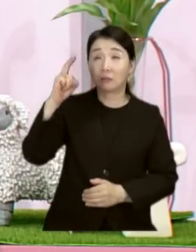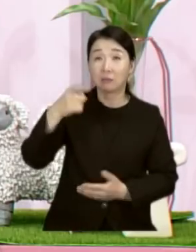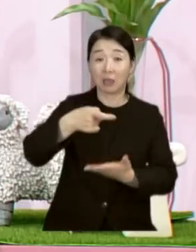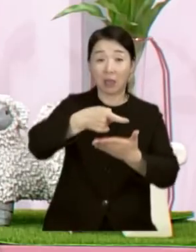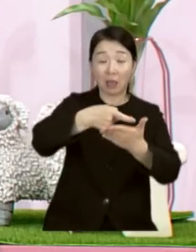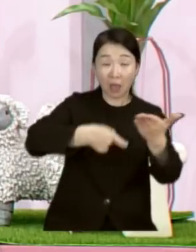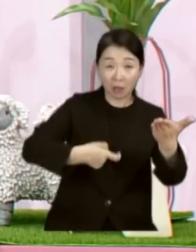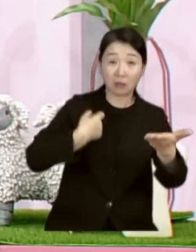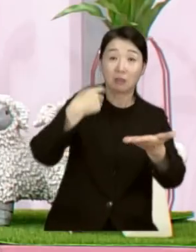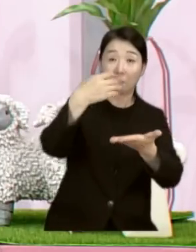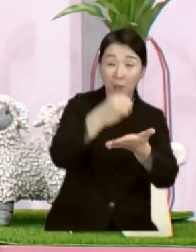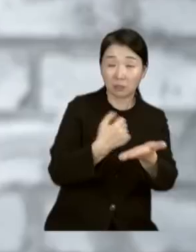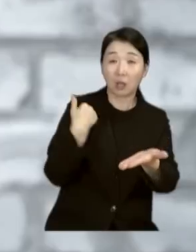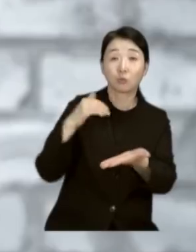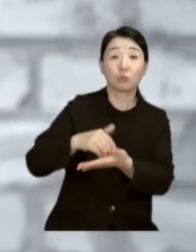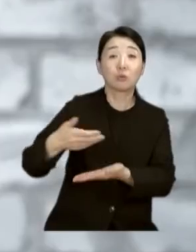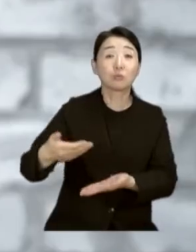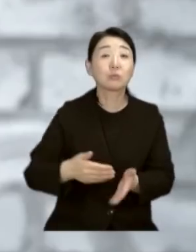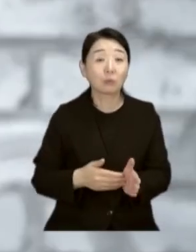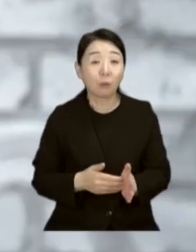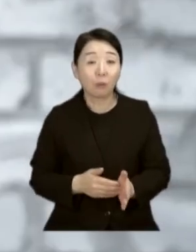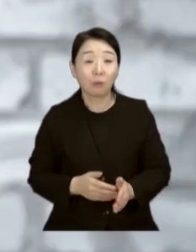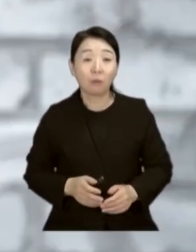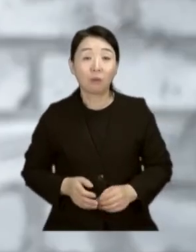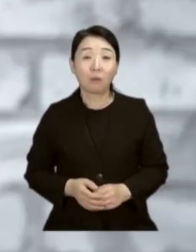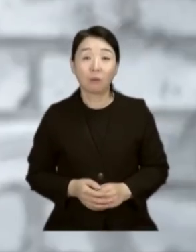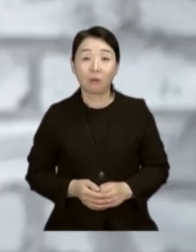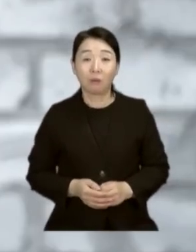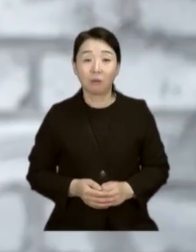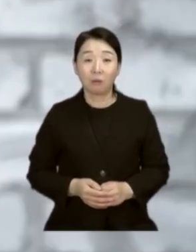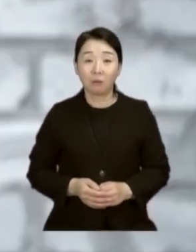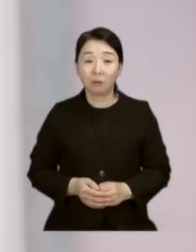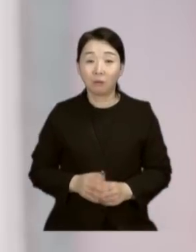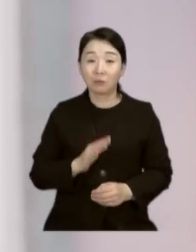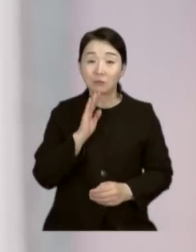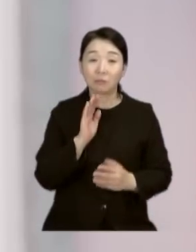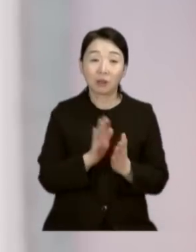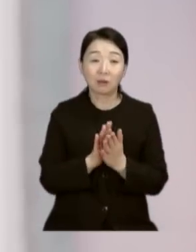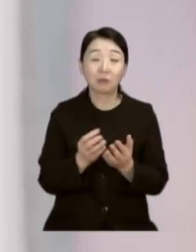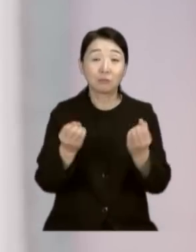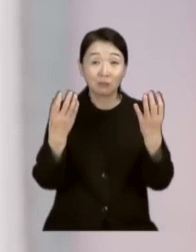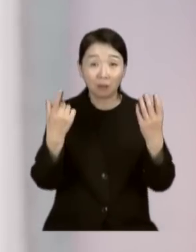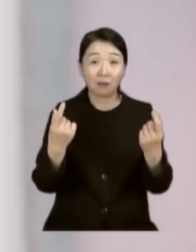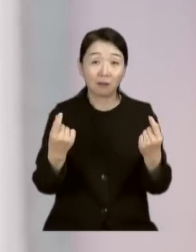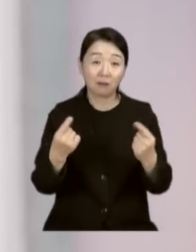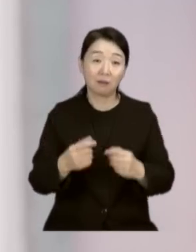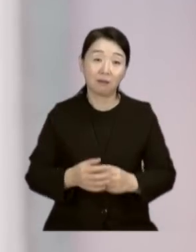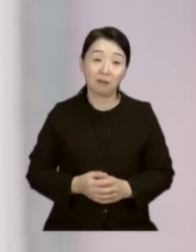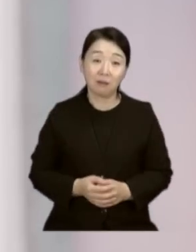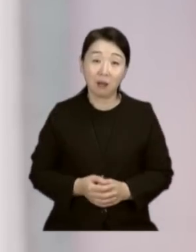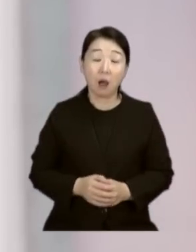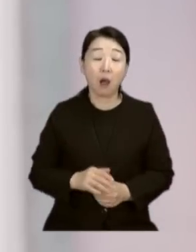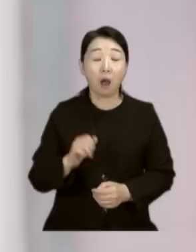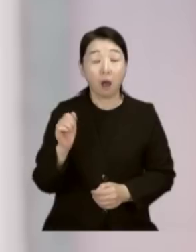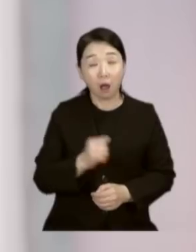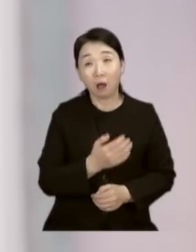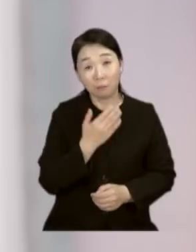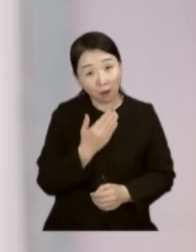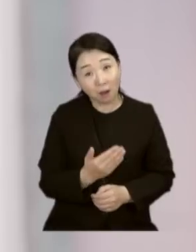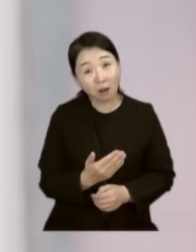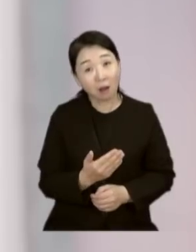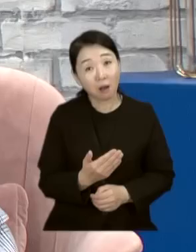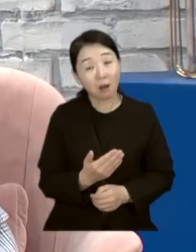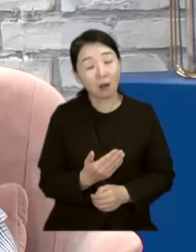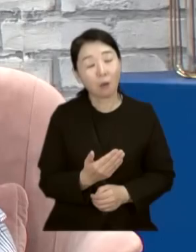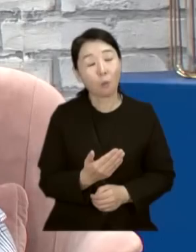해커한테 뺏어다가 저한테 돌려주신 거예요. 어머. 네. 그래서 어머 진짜 할렐루야 이거는. 아니, 네. 그런 일도 있구나. 네.